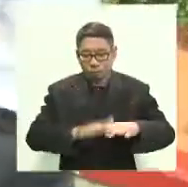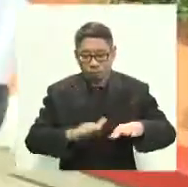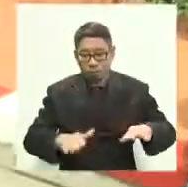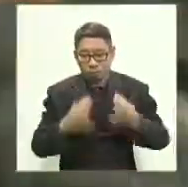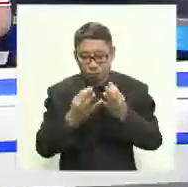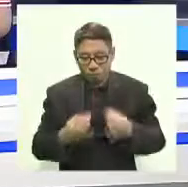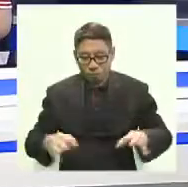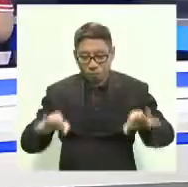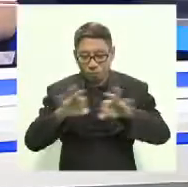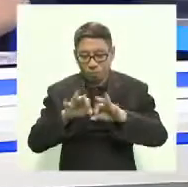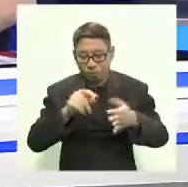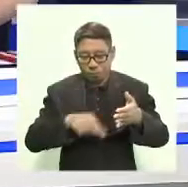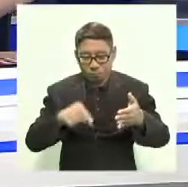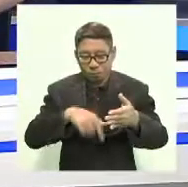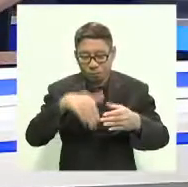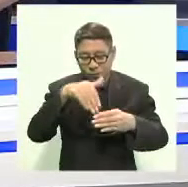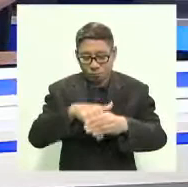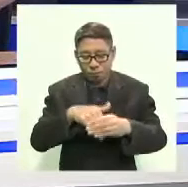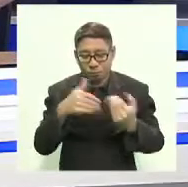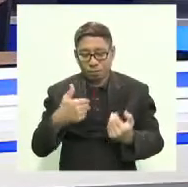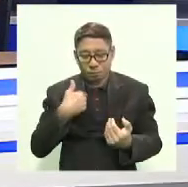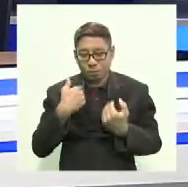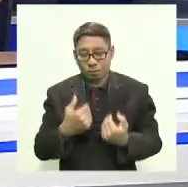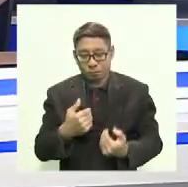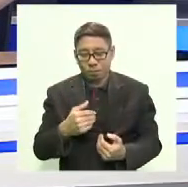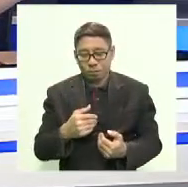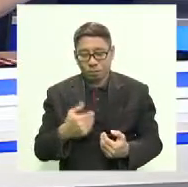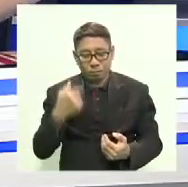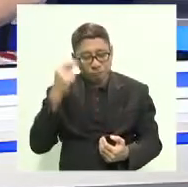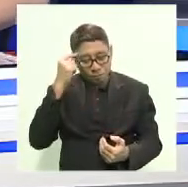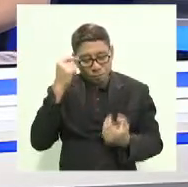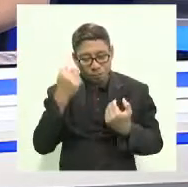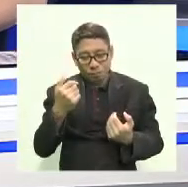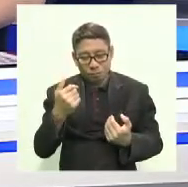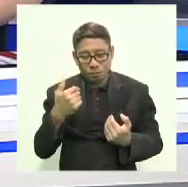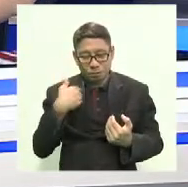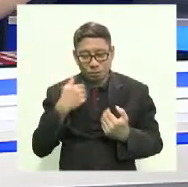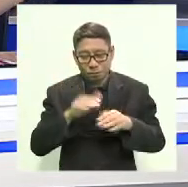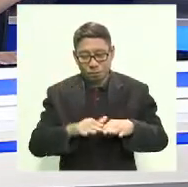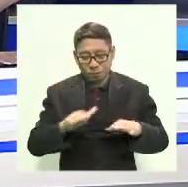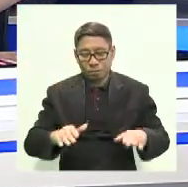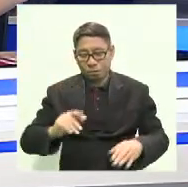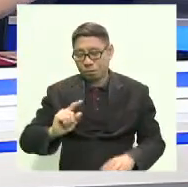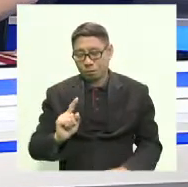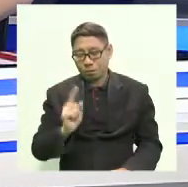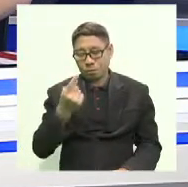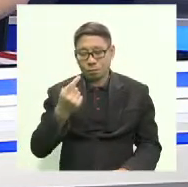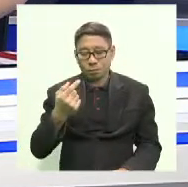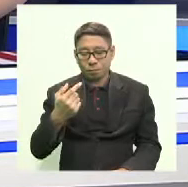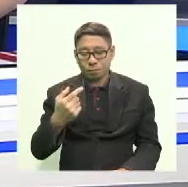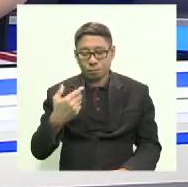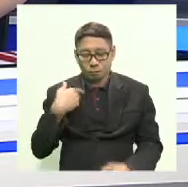ำคัญมากนะคะสำหรับการเลือกตั้งในรอบนี้เพราะว่าเราห่างหายการเลือกตั้งมานานแล้วนะคะแล้วตอนนี้ก็มีน้องๆคนรุ่นใหม่